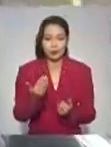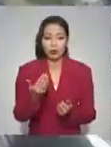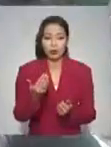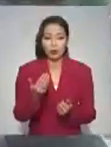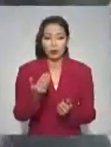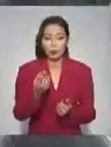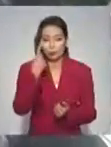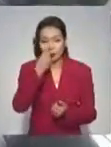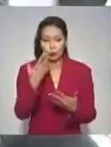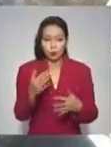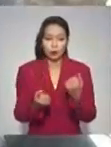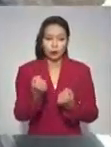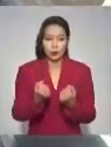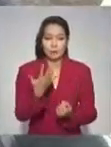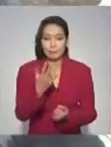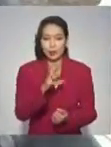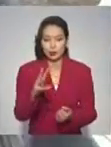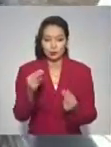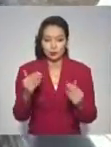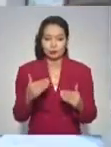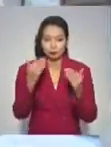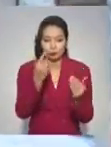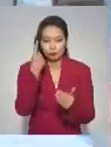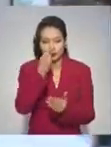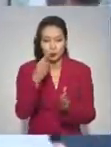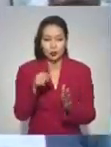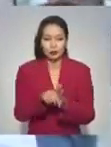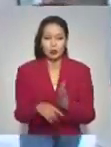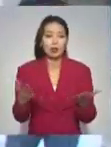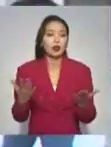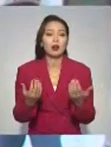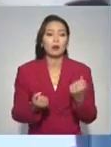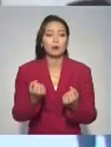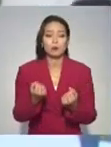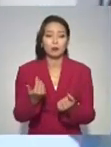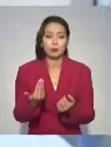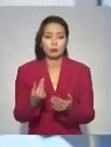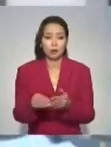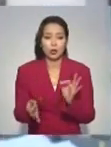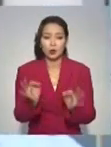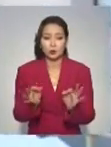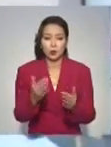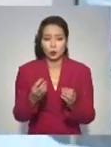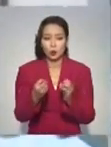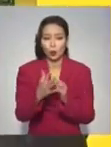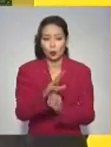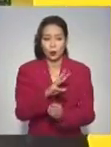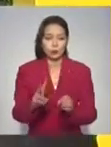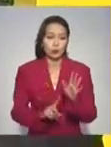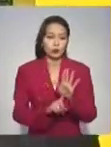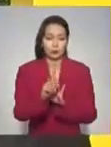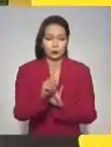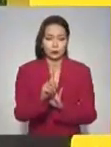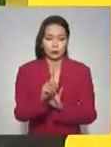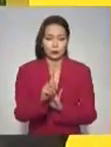уже 1-5 миллионға қымбаттап кеткен бір жылдың ішінде. Қазір қандай машиналар 4%-пен? Нормальный машиналар 15 миллионнан басталады.